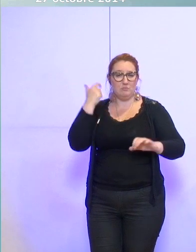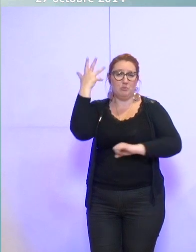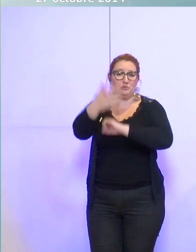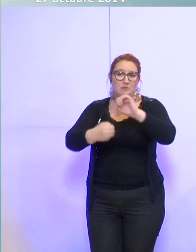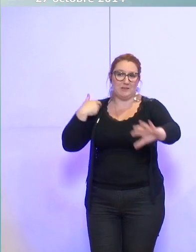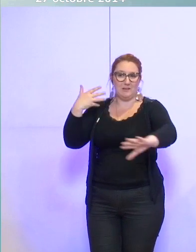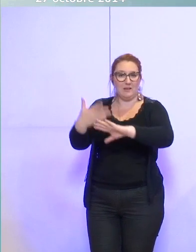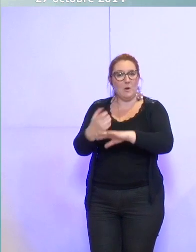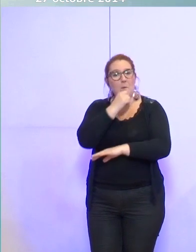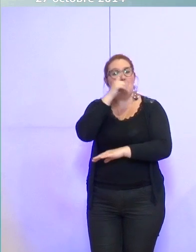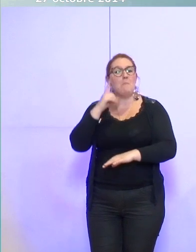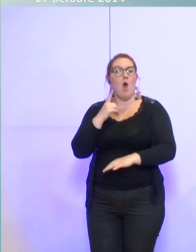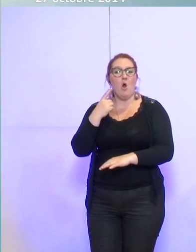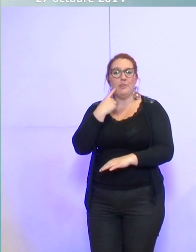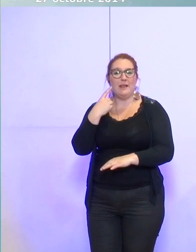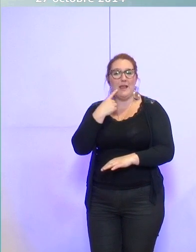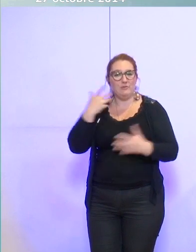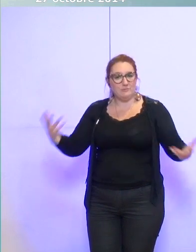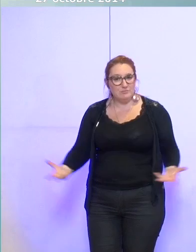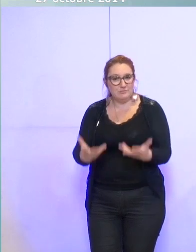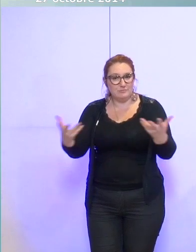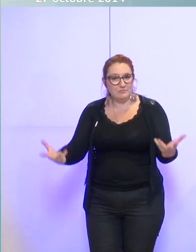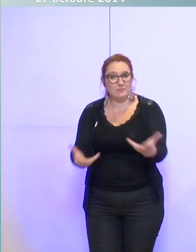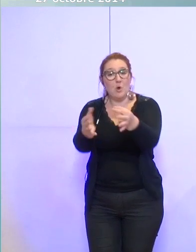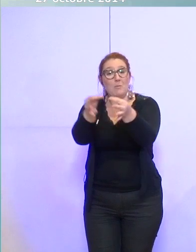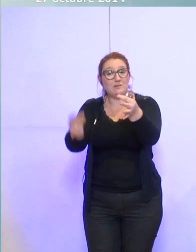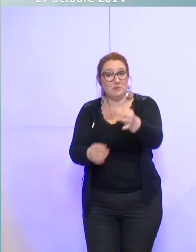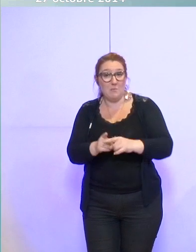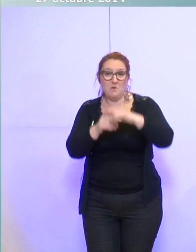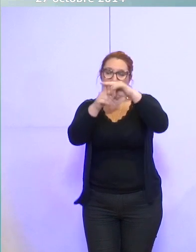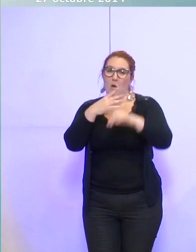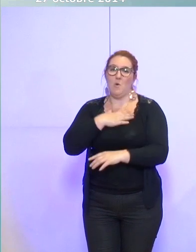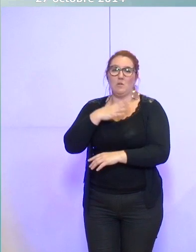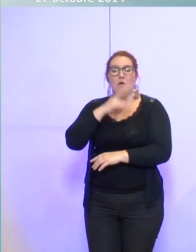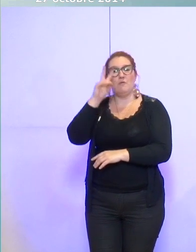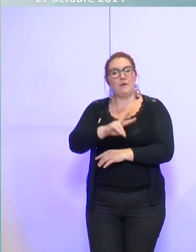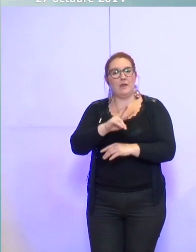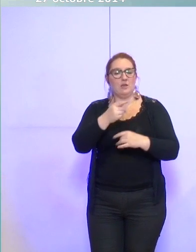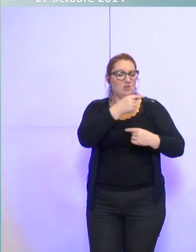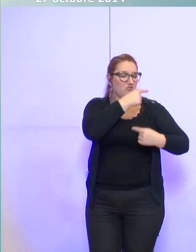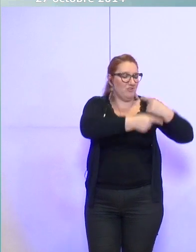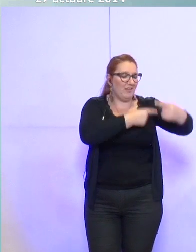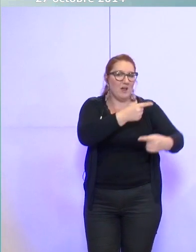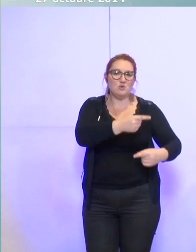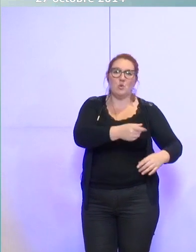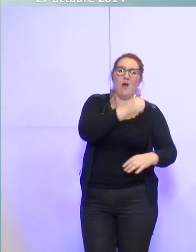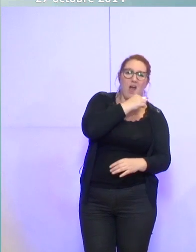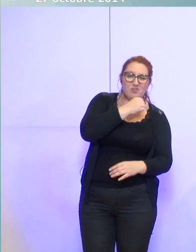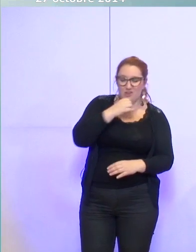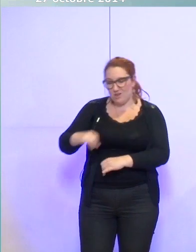depuis de nombreuses années par les parents d'élèves déboucher. Je pense que ce lien intergénérationnel est effectivement fondamental et permet de